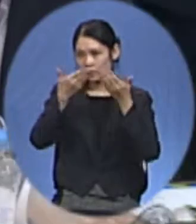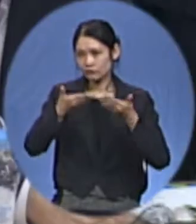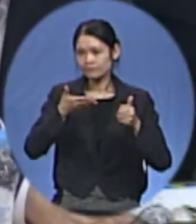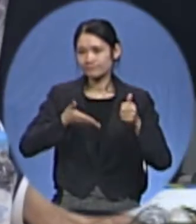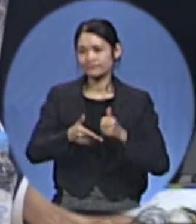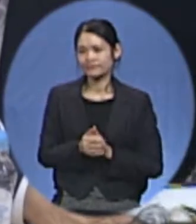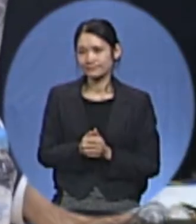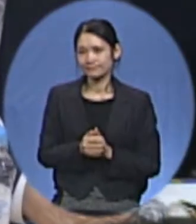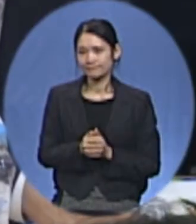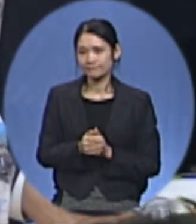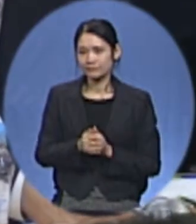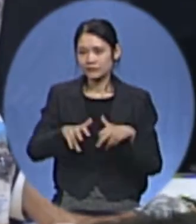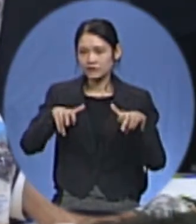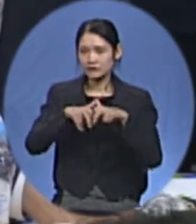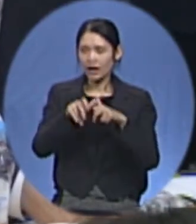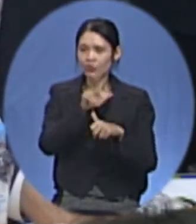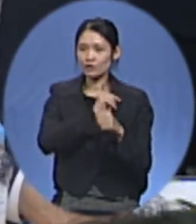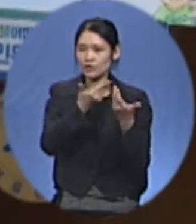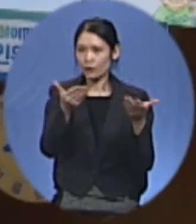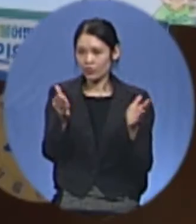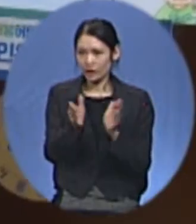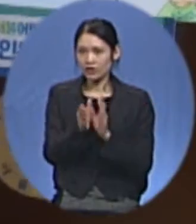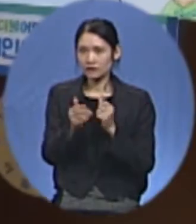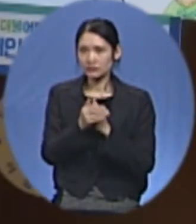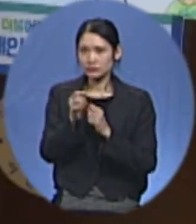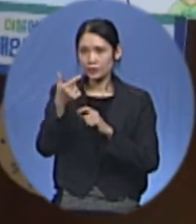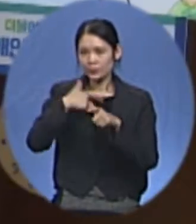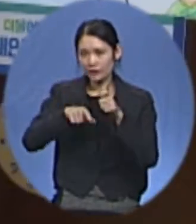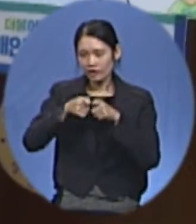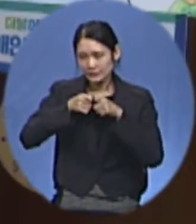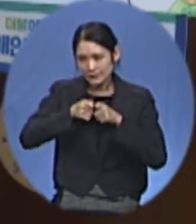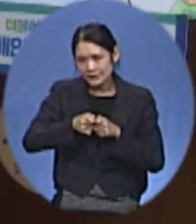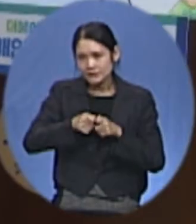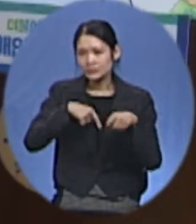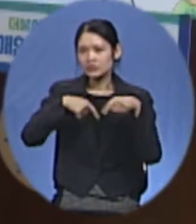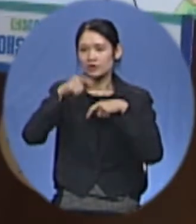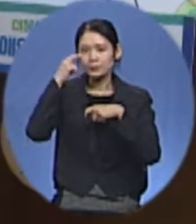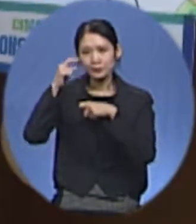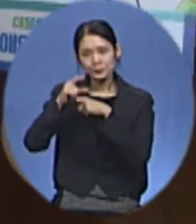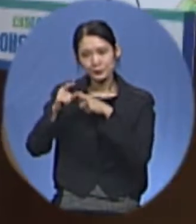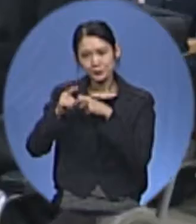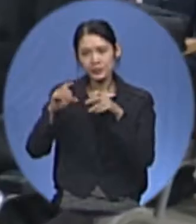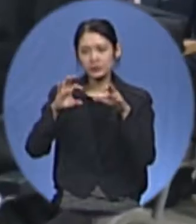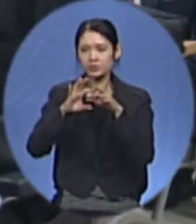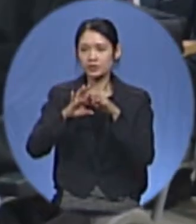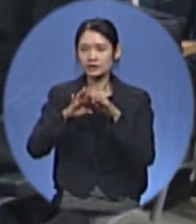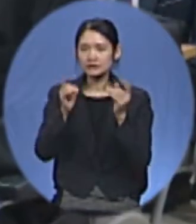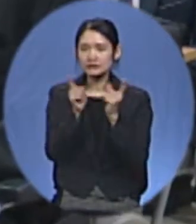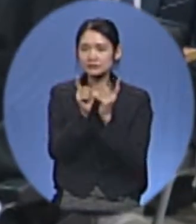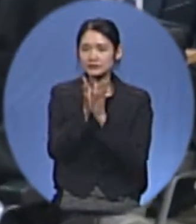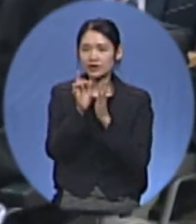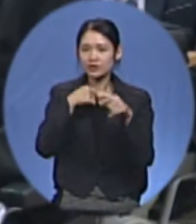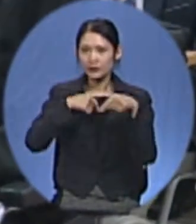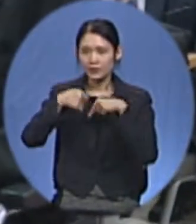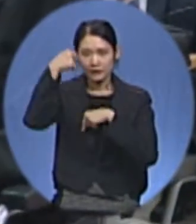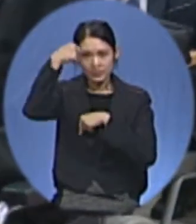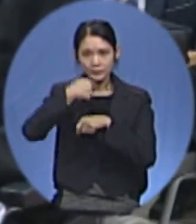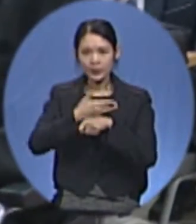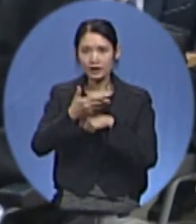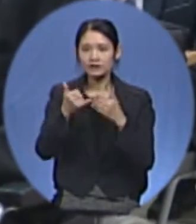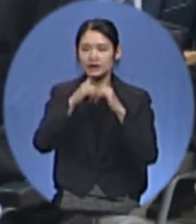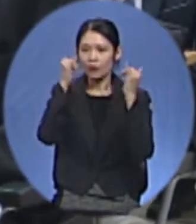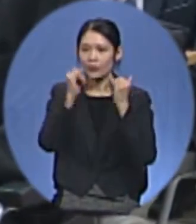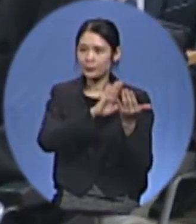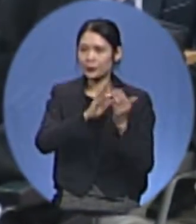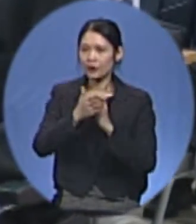바랍니다. 장애인위원회는 보다 세심한 정책안을 고민해 장애인이 체감할 수 있는 사회 변화를 위해